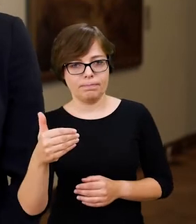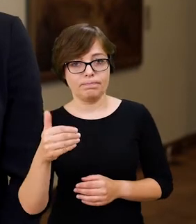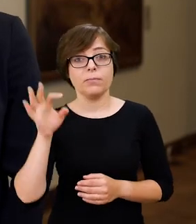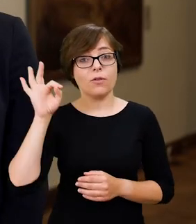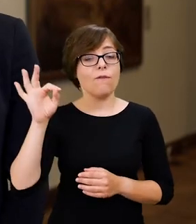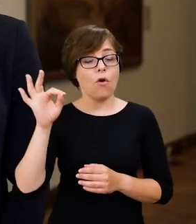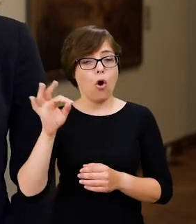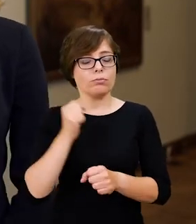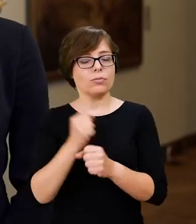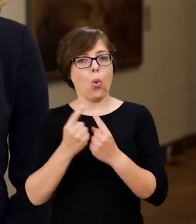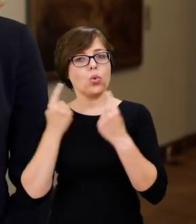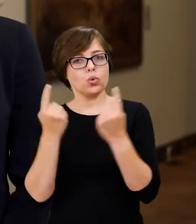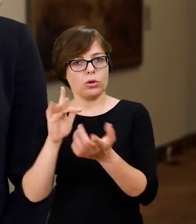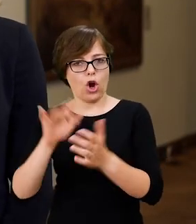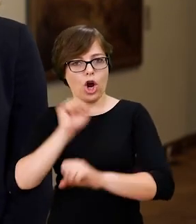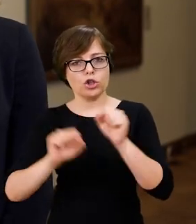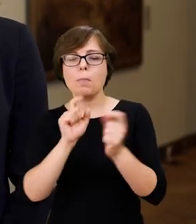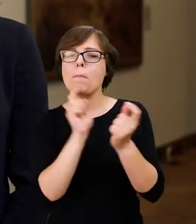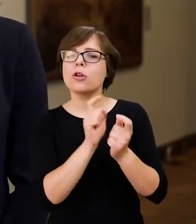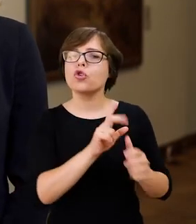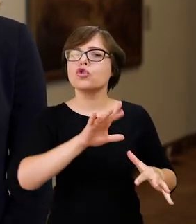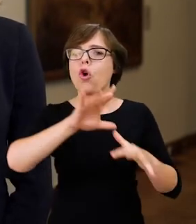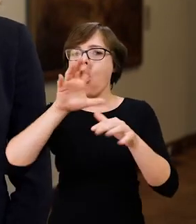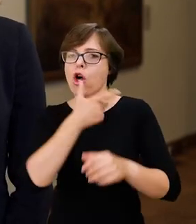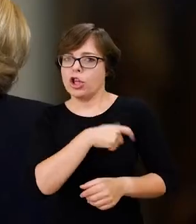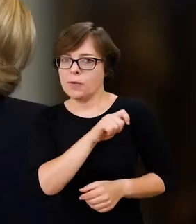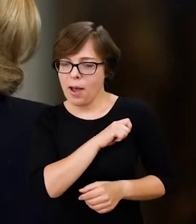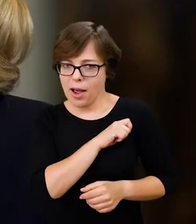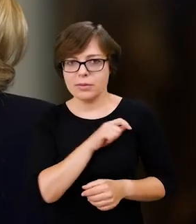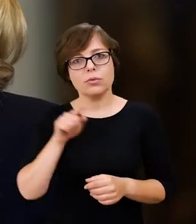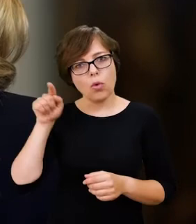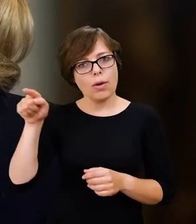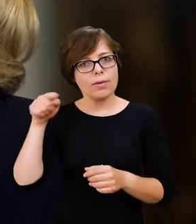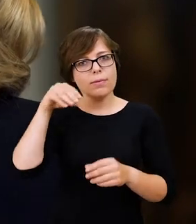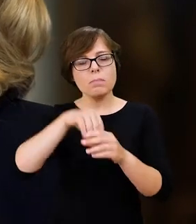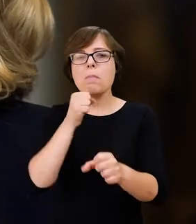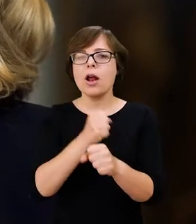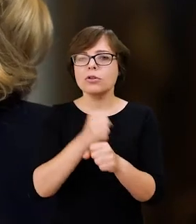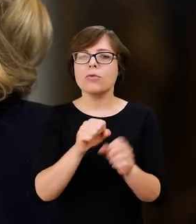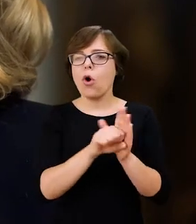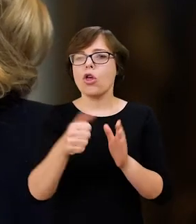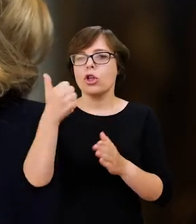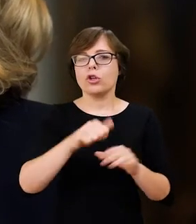rzymskie studio, znajdujące się obok schodów hiszpańskich, gdzie pracowała od